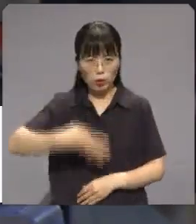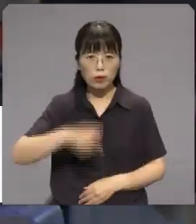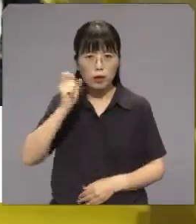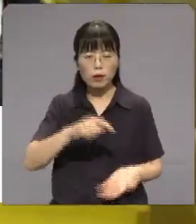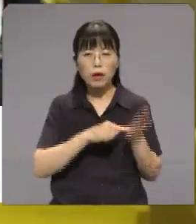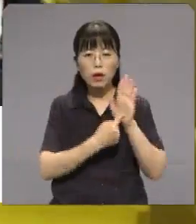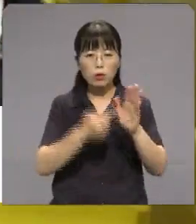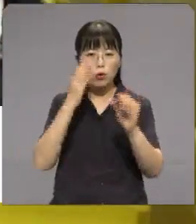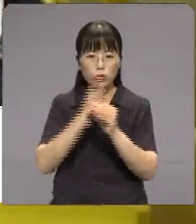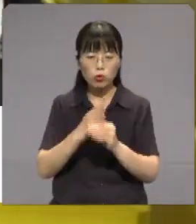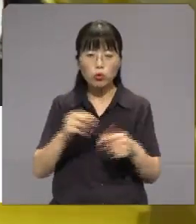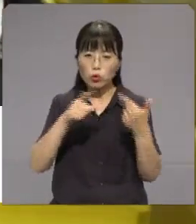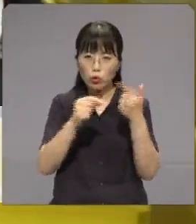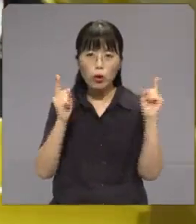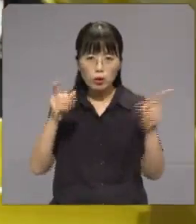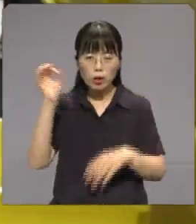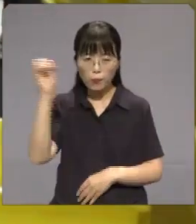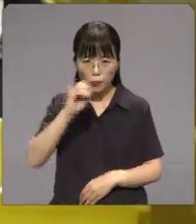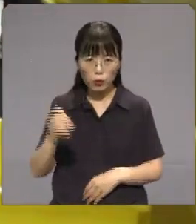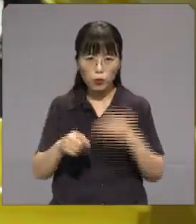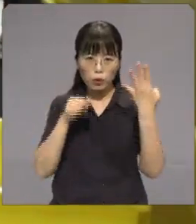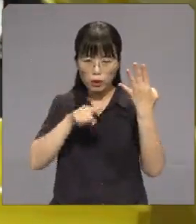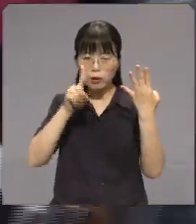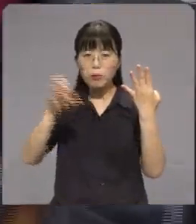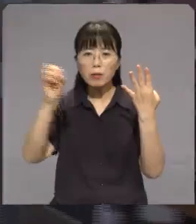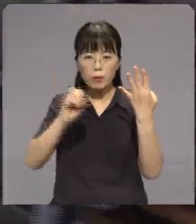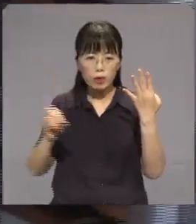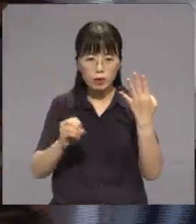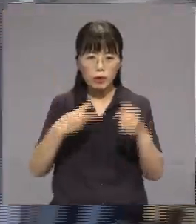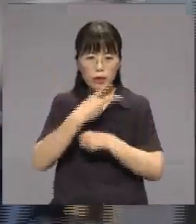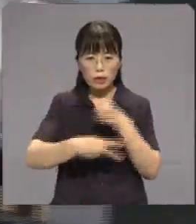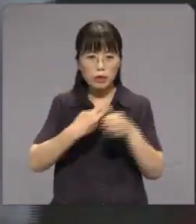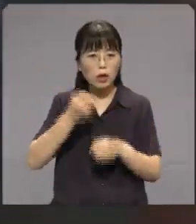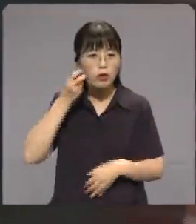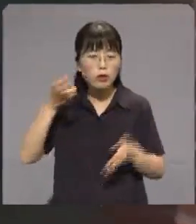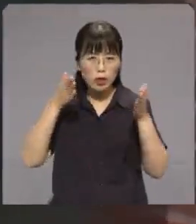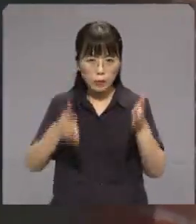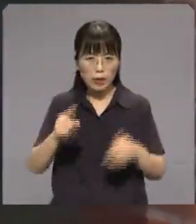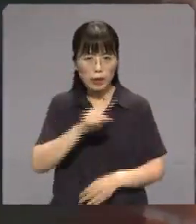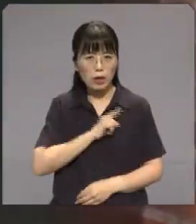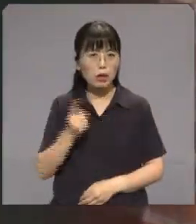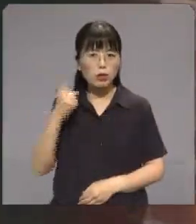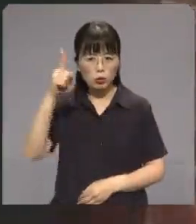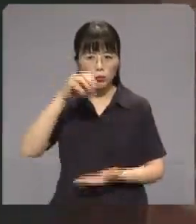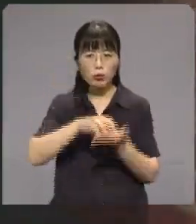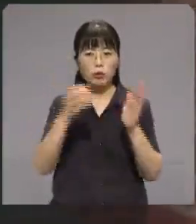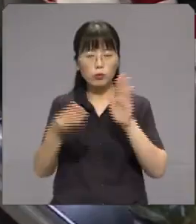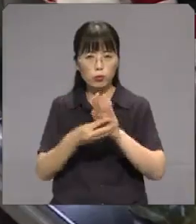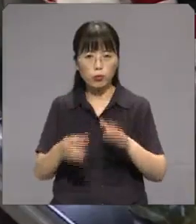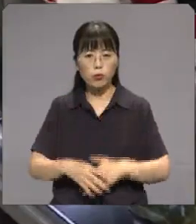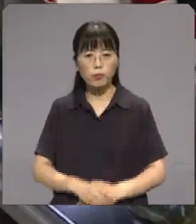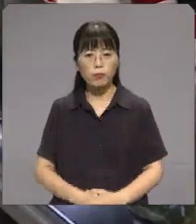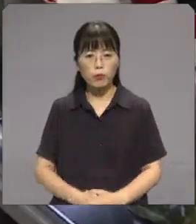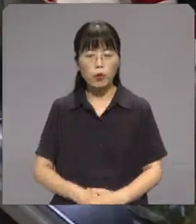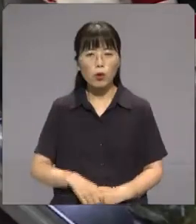강조했습니다 6월 실업률은 4.1% 2 7개월만에은 스널